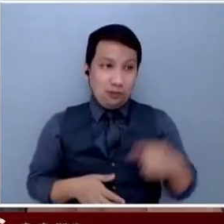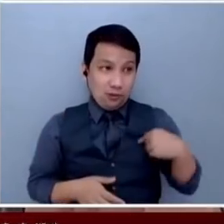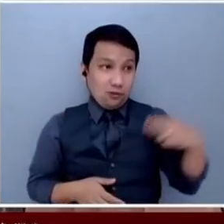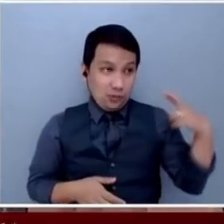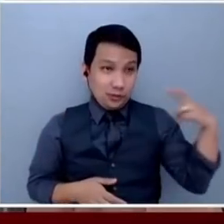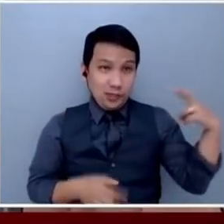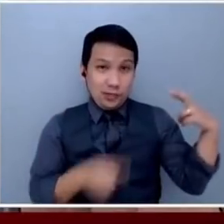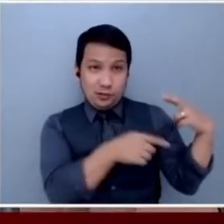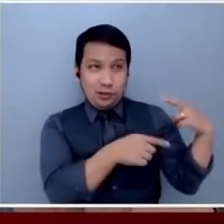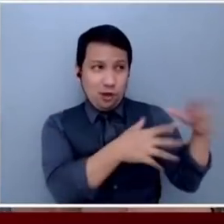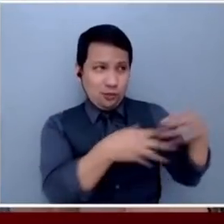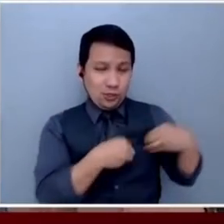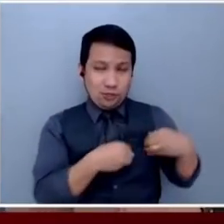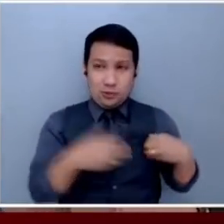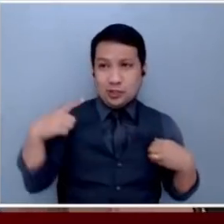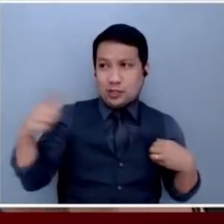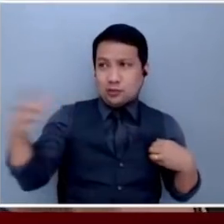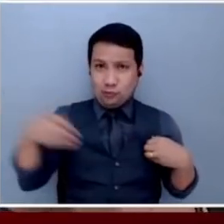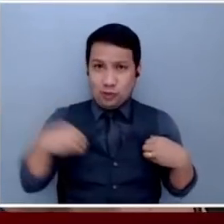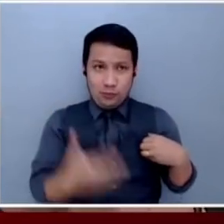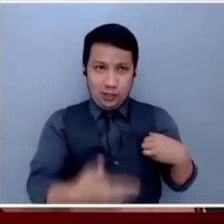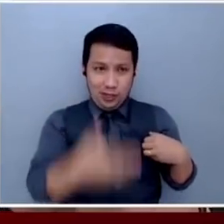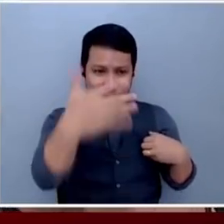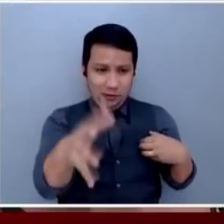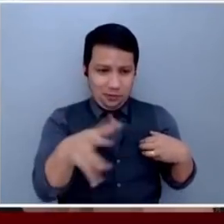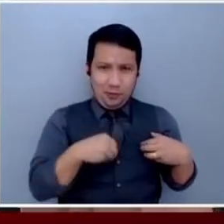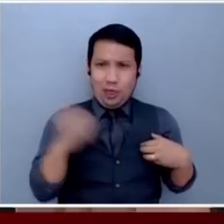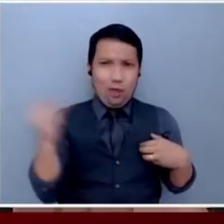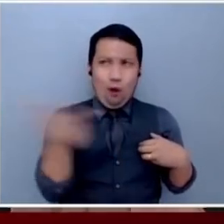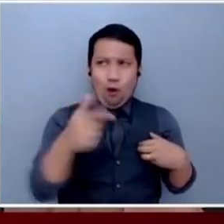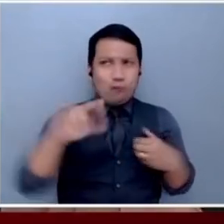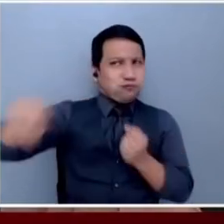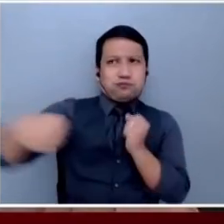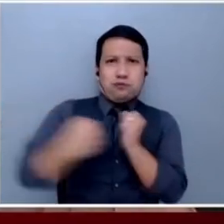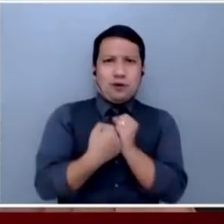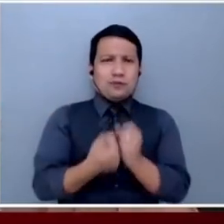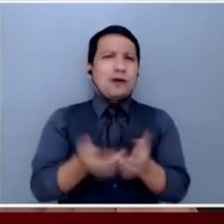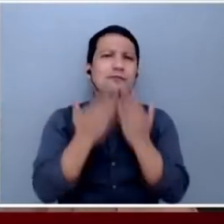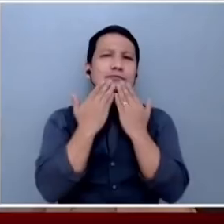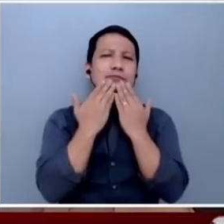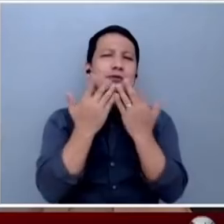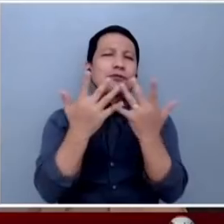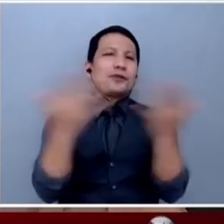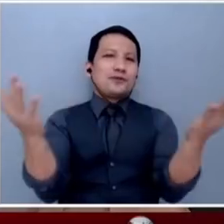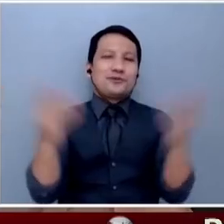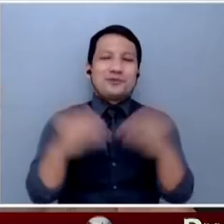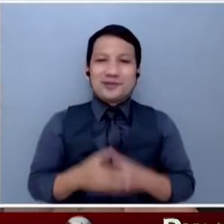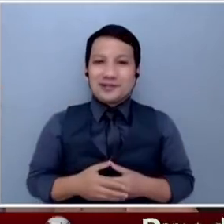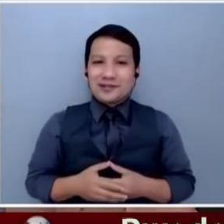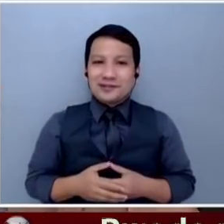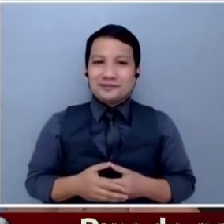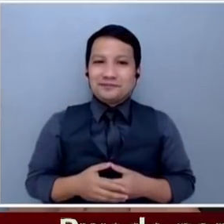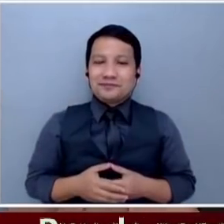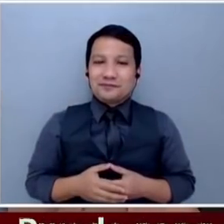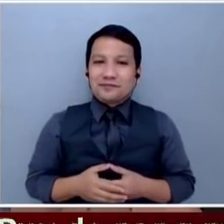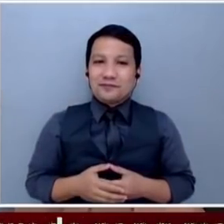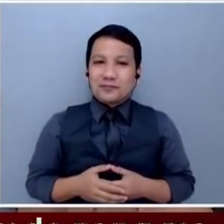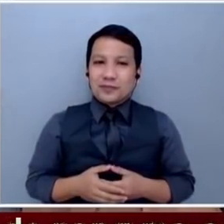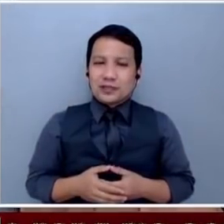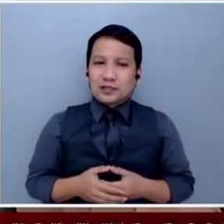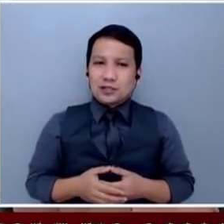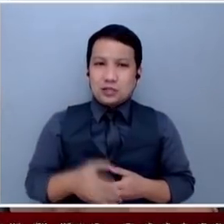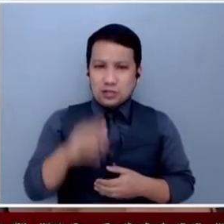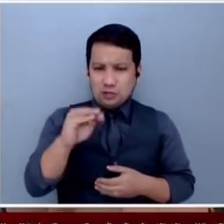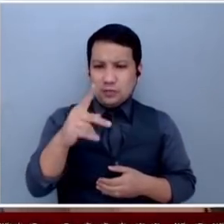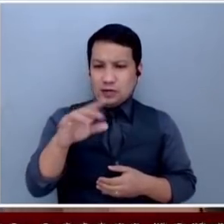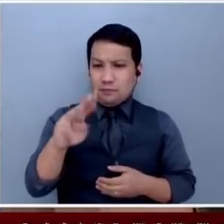you very much. Sa Wakali, sa Nangka, sa Harapan, sa Kodli. Thank you very much. Open to the endorsement by Makabayan Black. Thank you